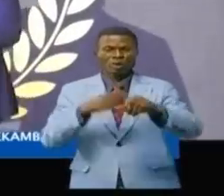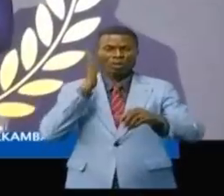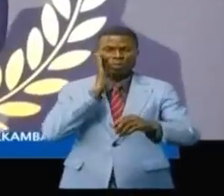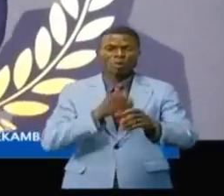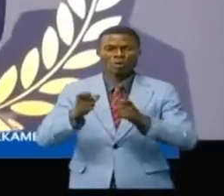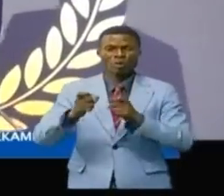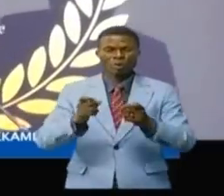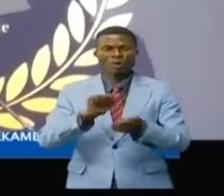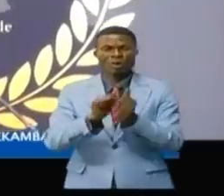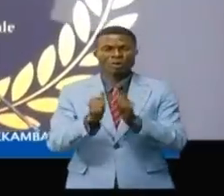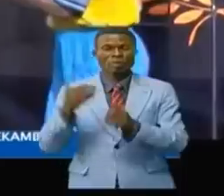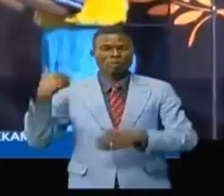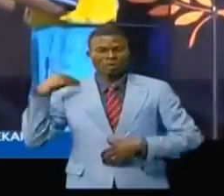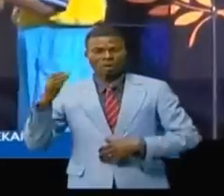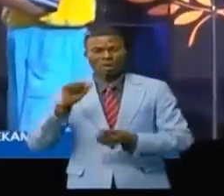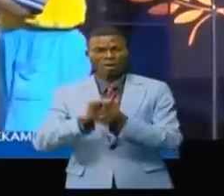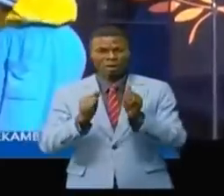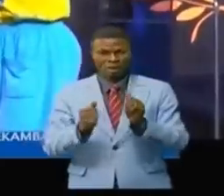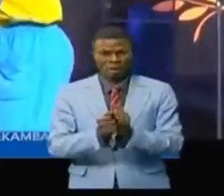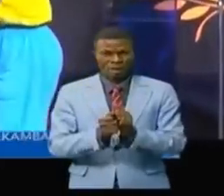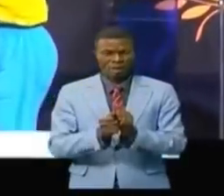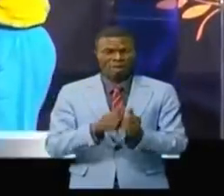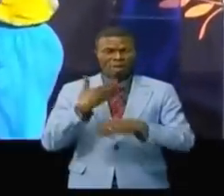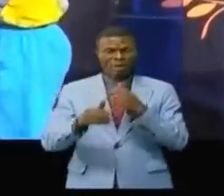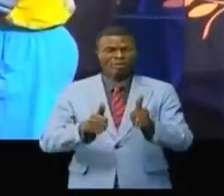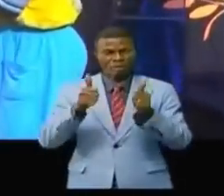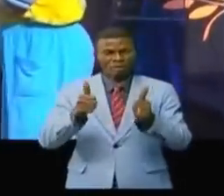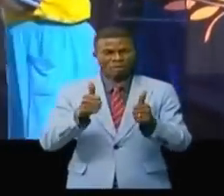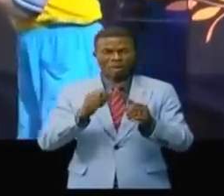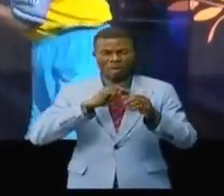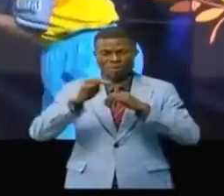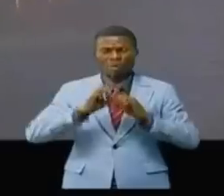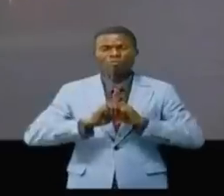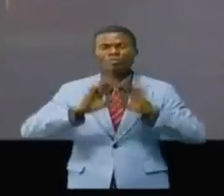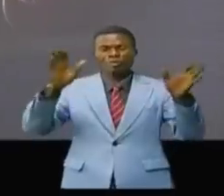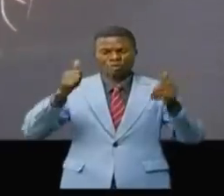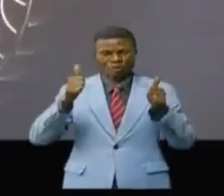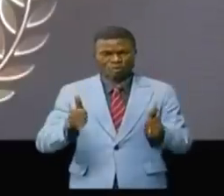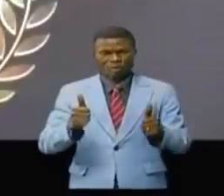des affaires publiques. Question de mieux faire passer le message public.